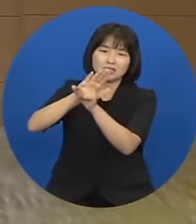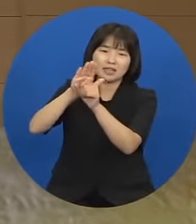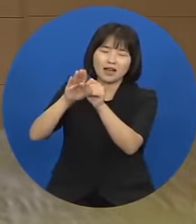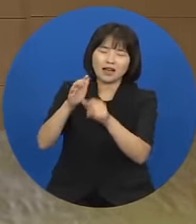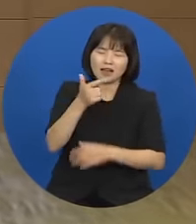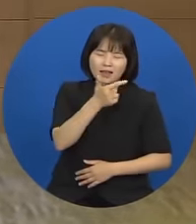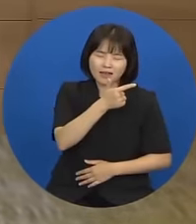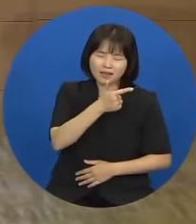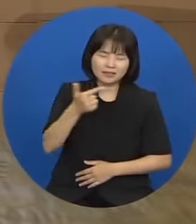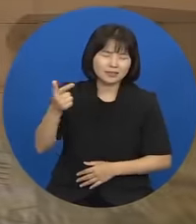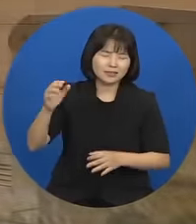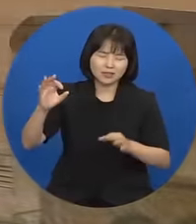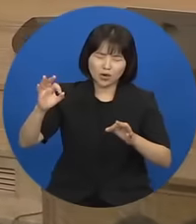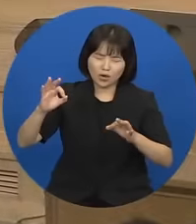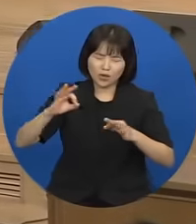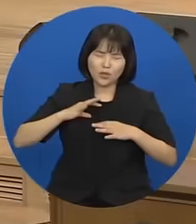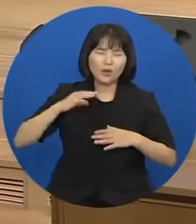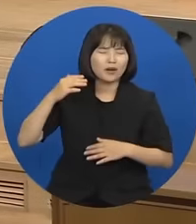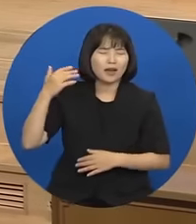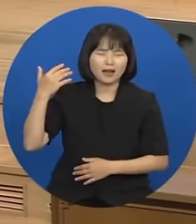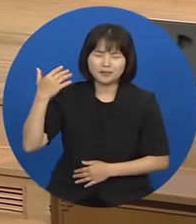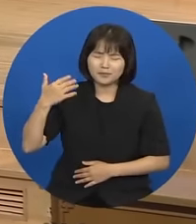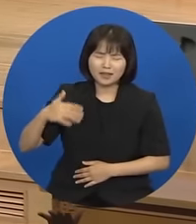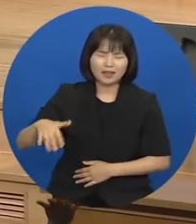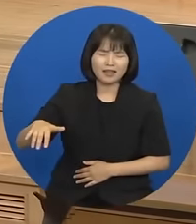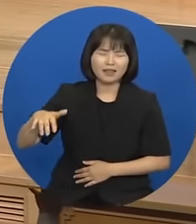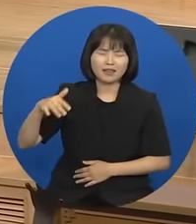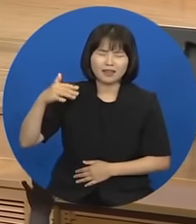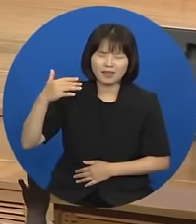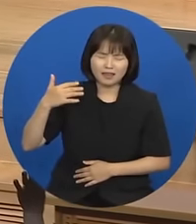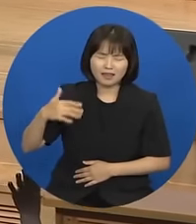아버지의 사랑 크고 놀랍네.